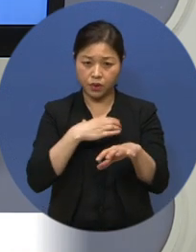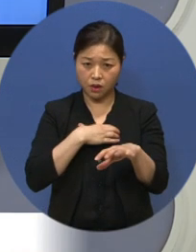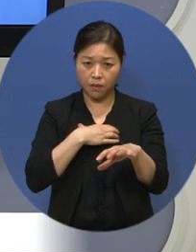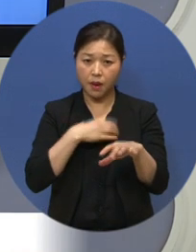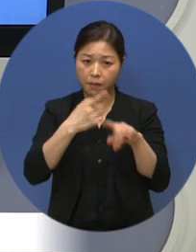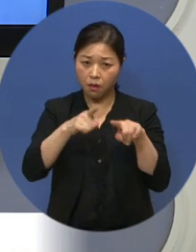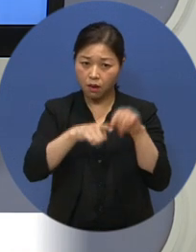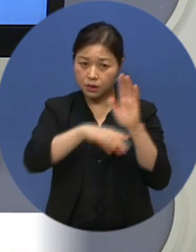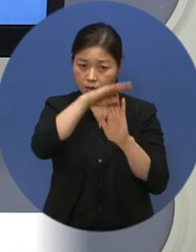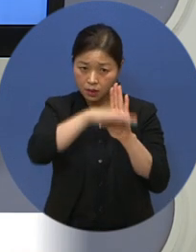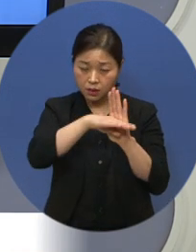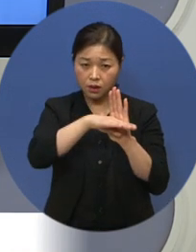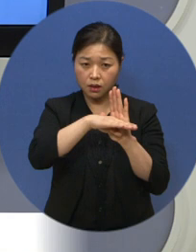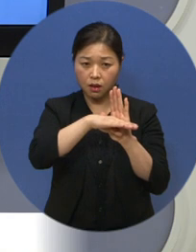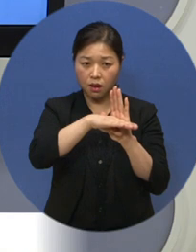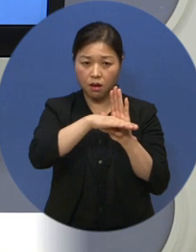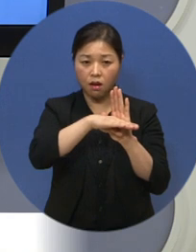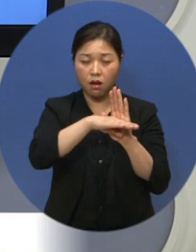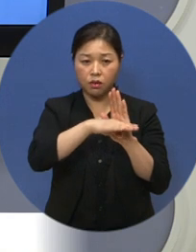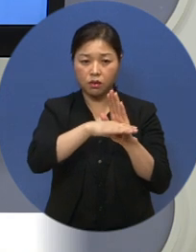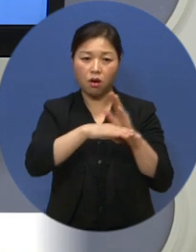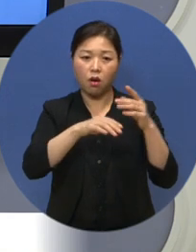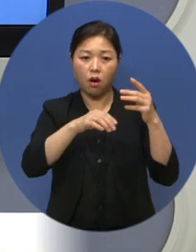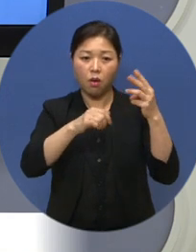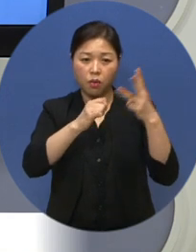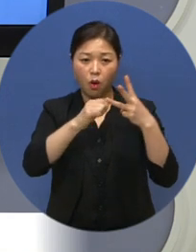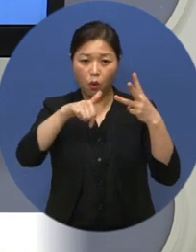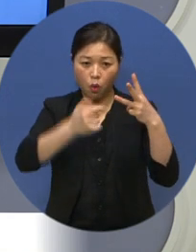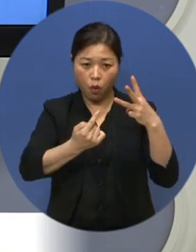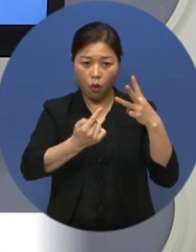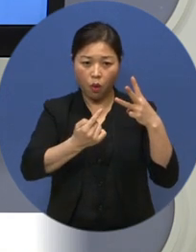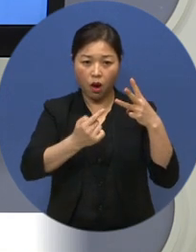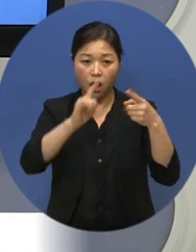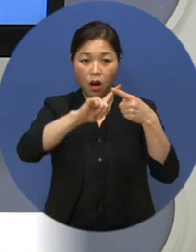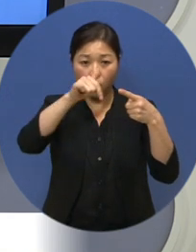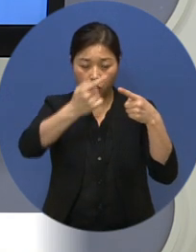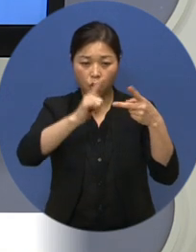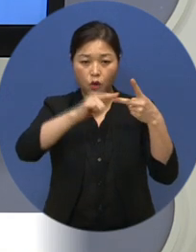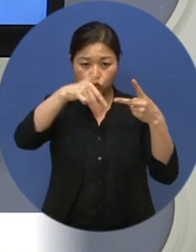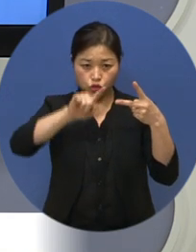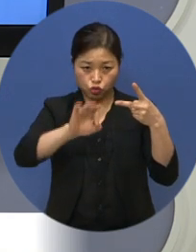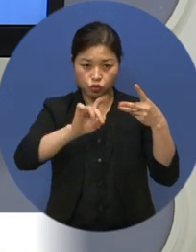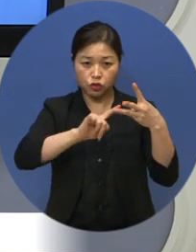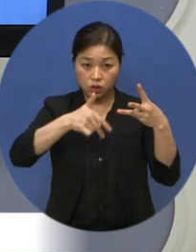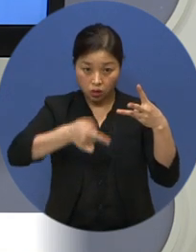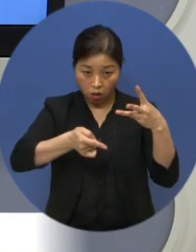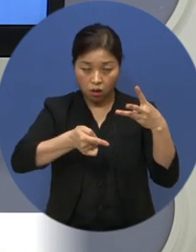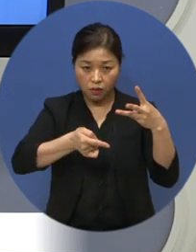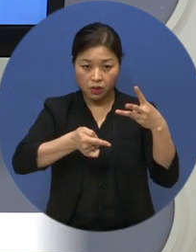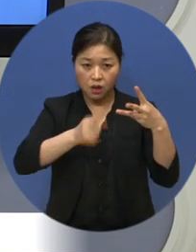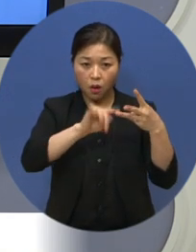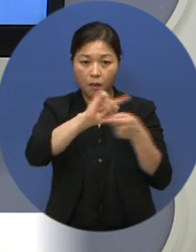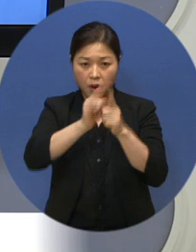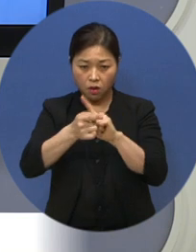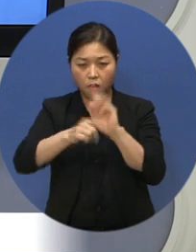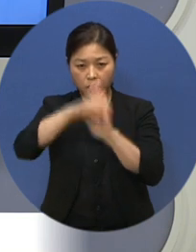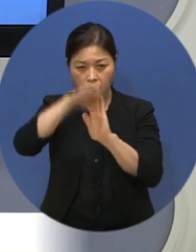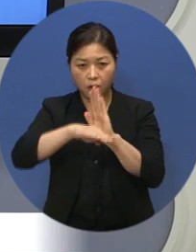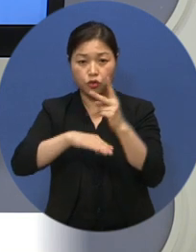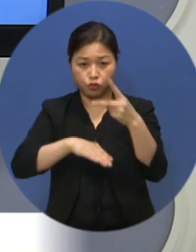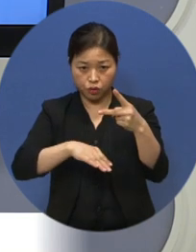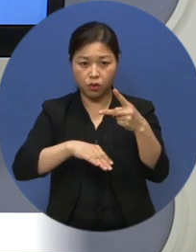기존 고위험 중위험 저위험 시설 3단계에서 중점 일반 관리시설 된